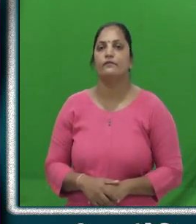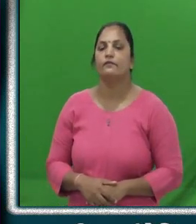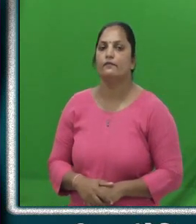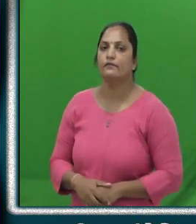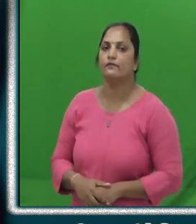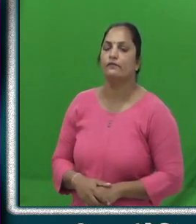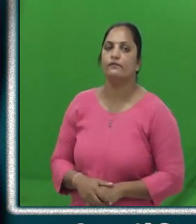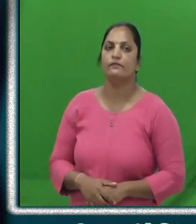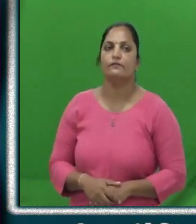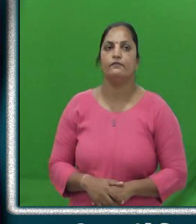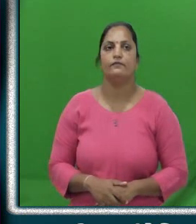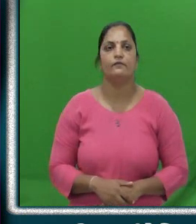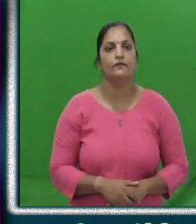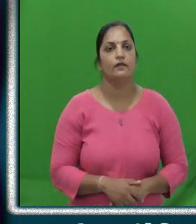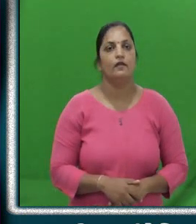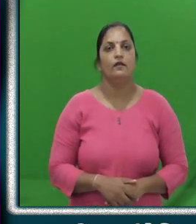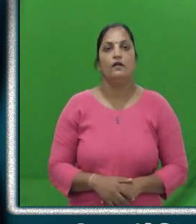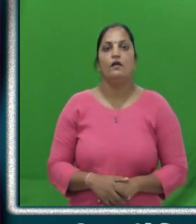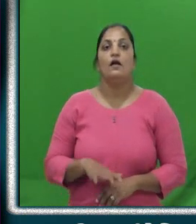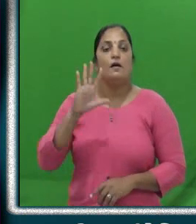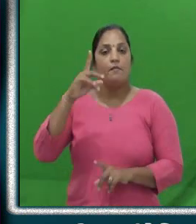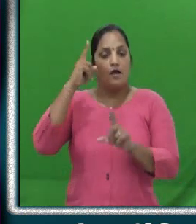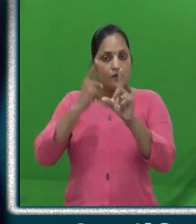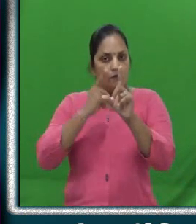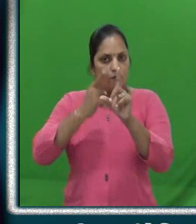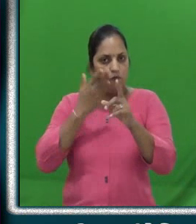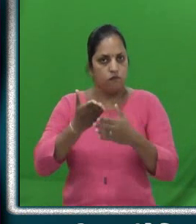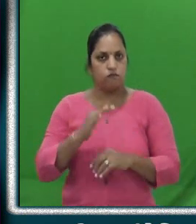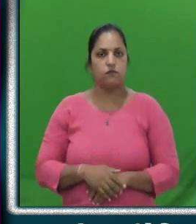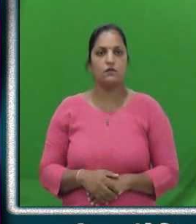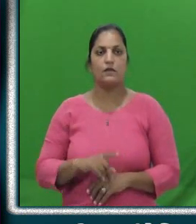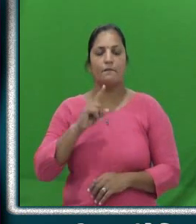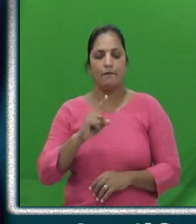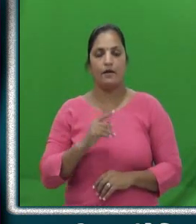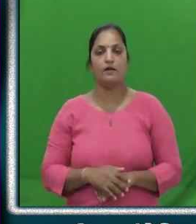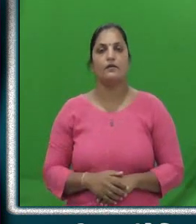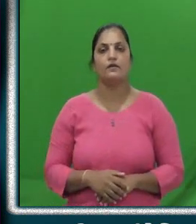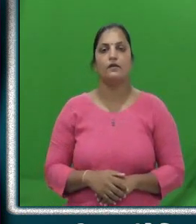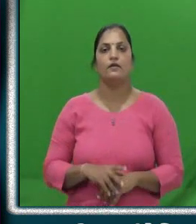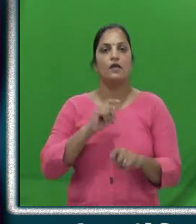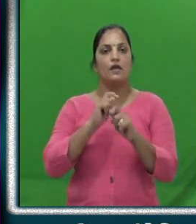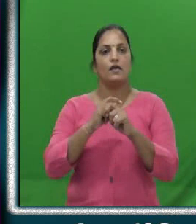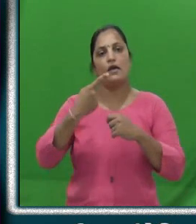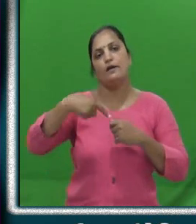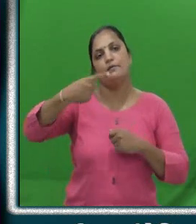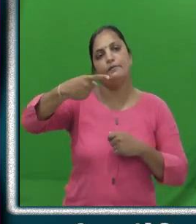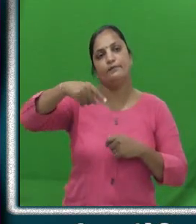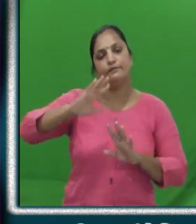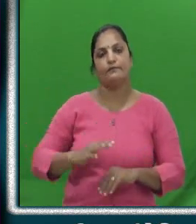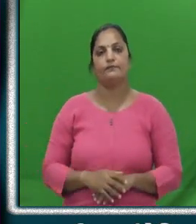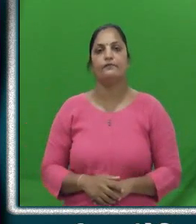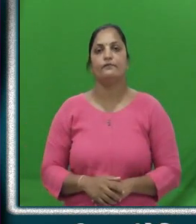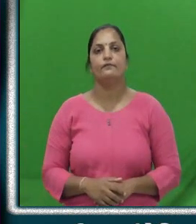સાથે જોડાયેલા અને હજી 5 વર્ષ થયા છતાં પણ એમને એમનું કામ